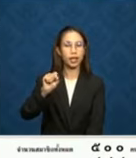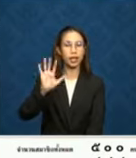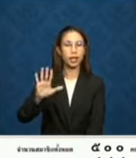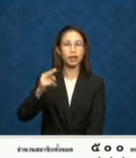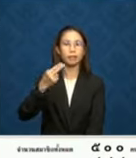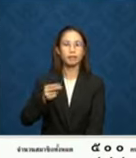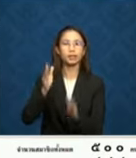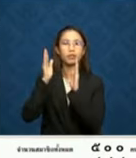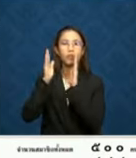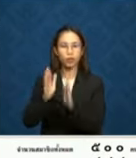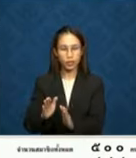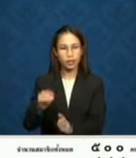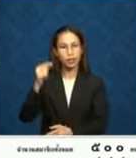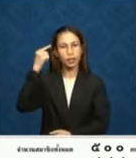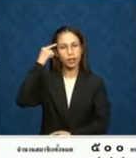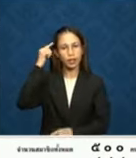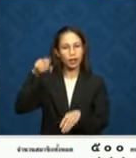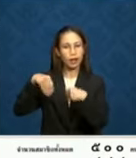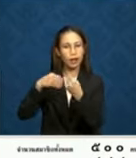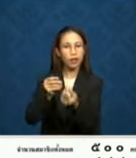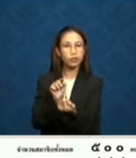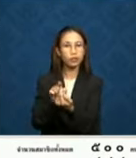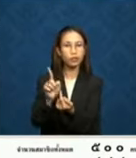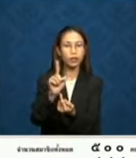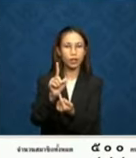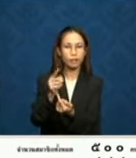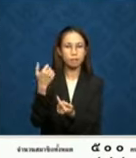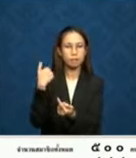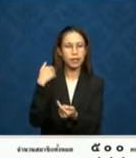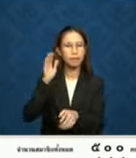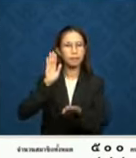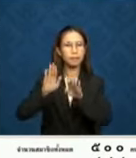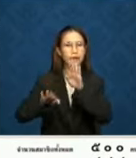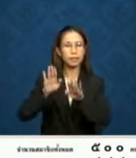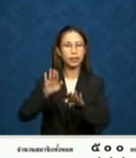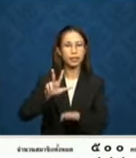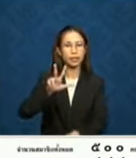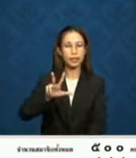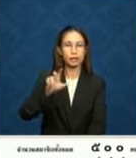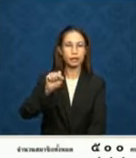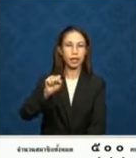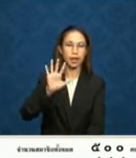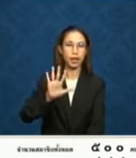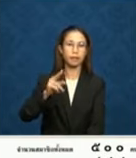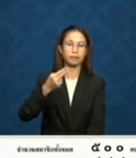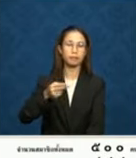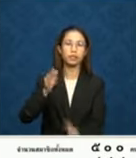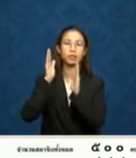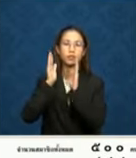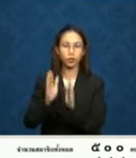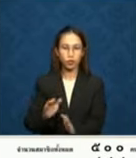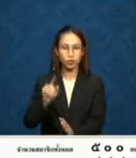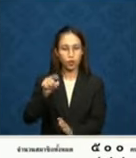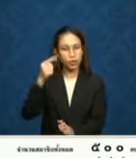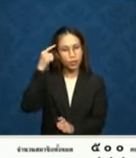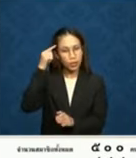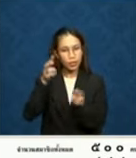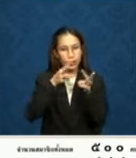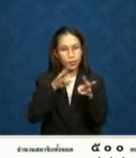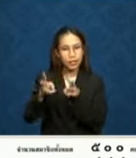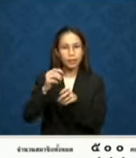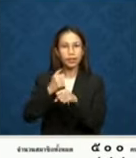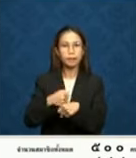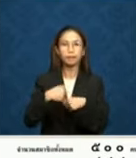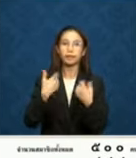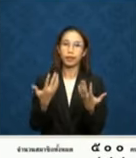คนเพราฉะนั้นเราก็จะมีช่องว่างอยู่อีกประมาณ 35,000 คนเราจะต้องหาวิธี อย่างไร